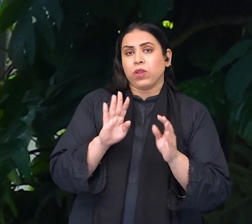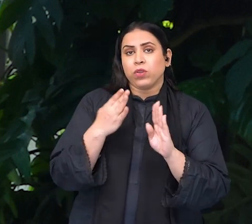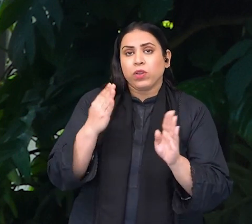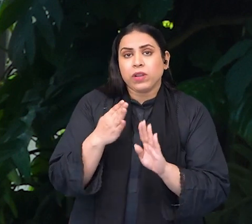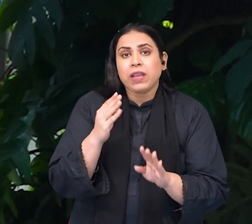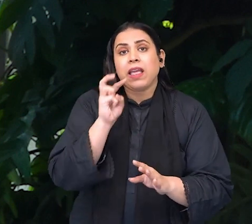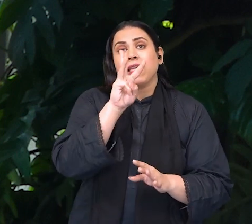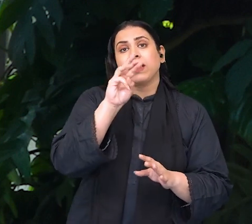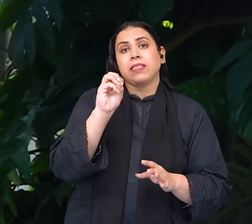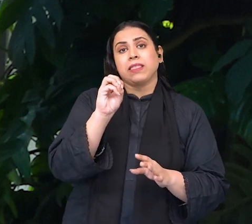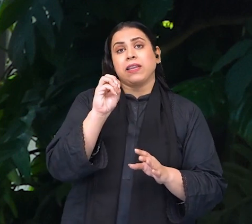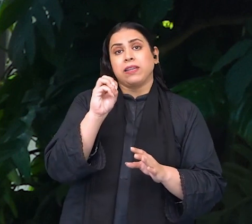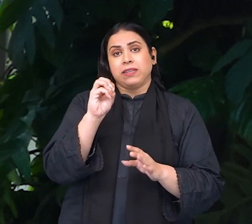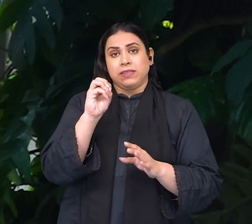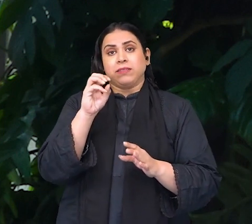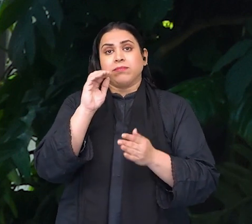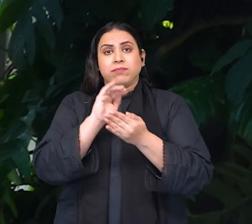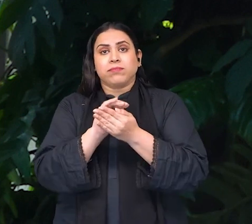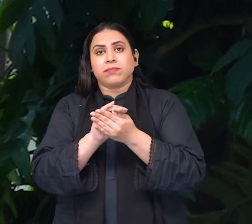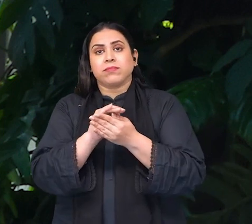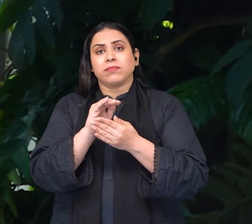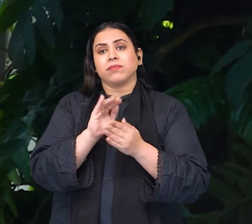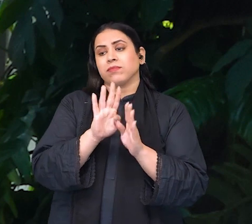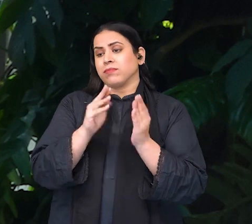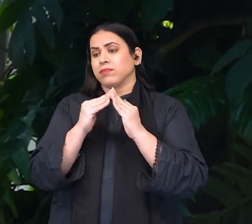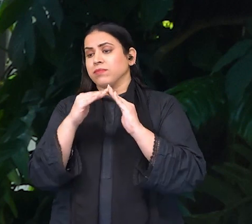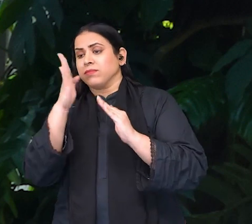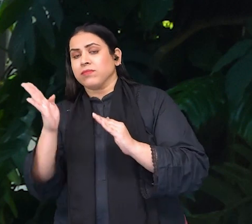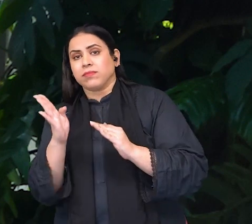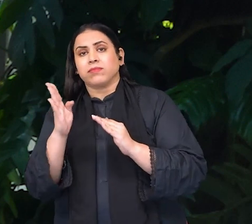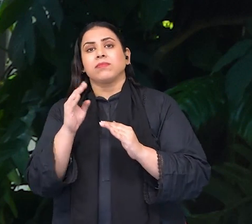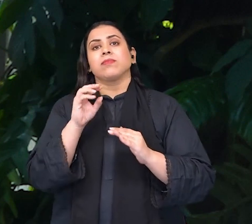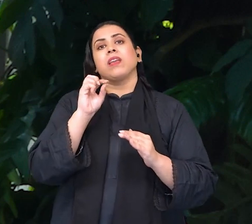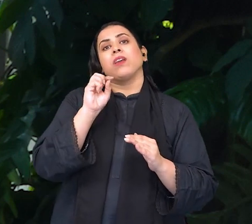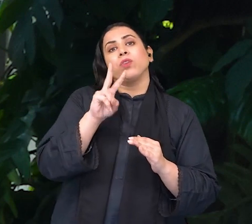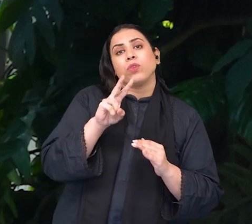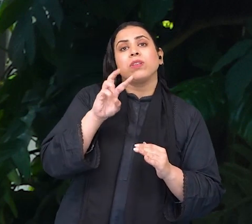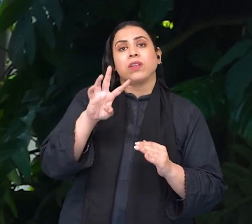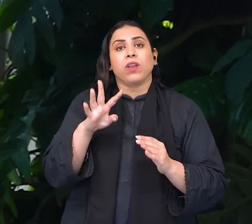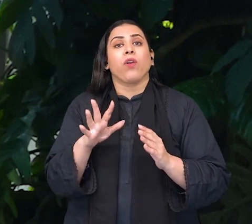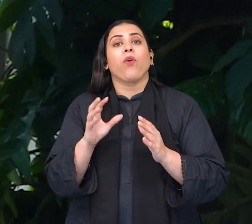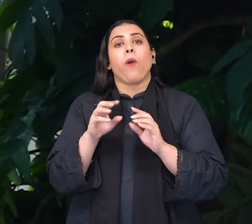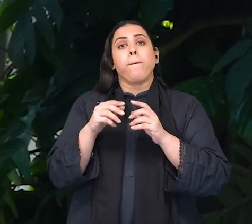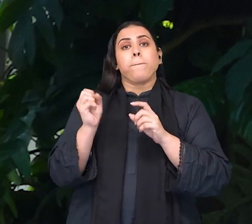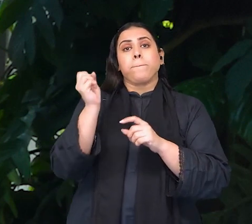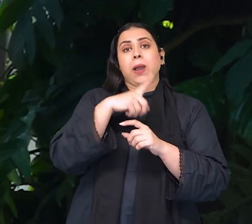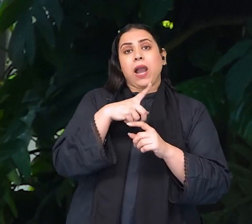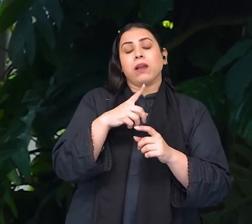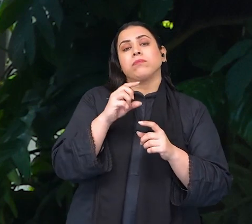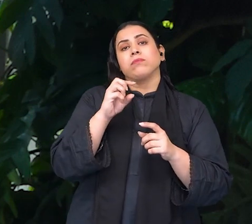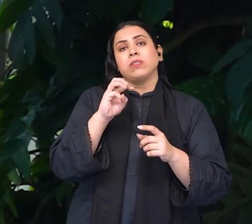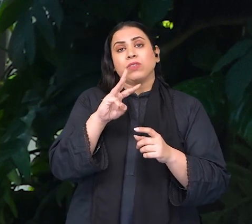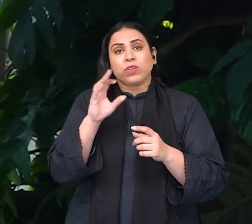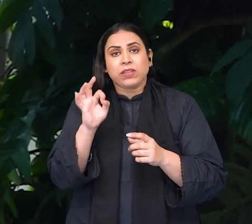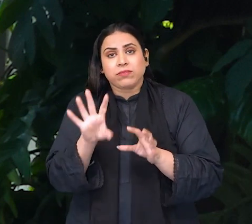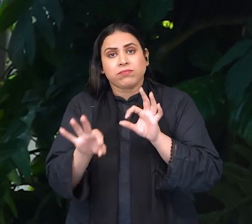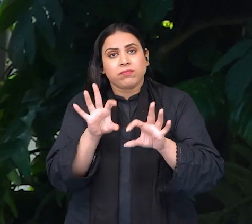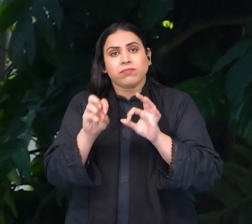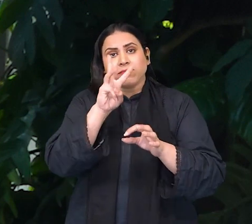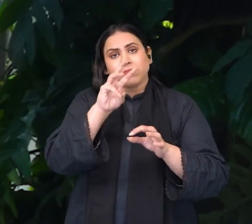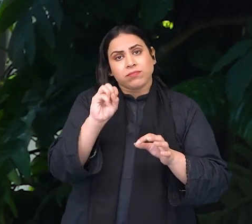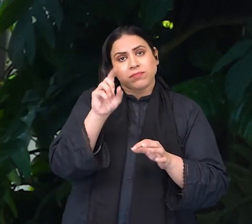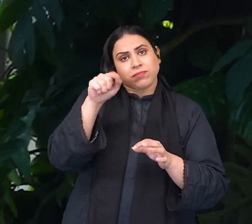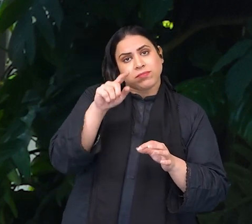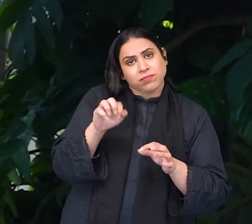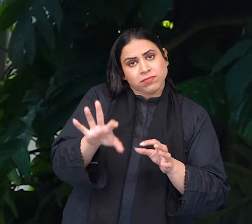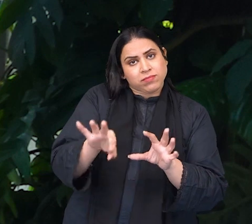डोर कैंपेन्स इन 30+ नेबरहुड्स फॉर 3 to 4 months और उसके बाद वी रिसीव्ड 160+ एप्लीकेशंस, जिसमें से हमने